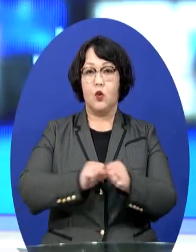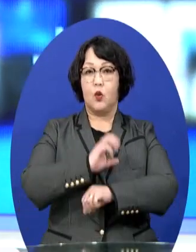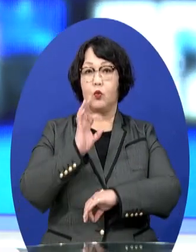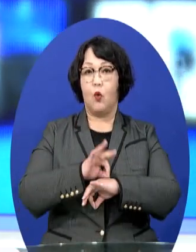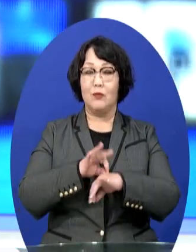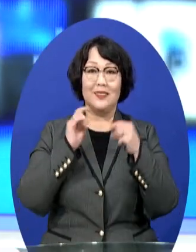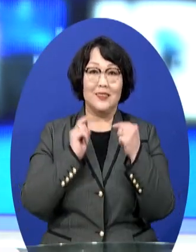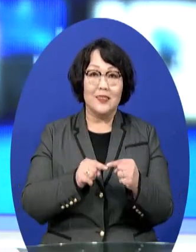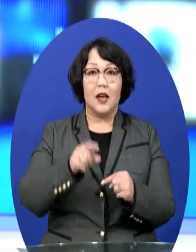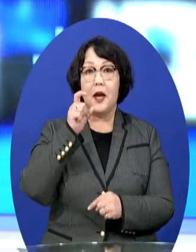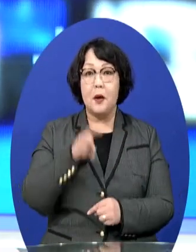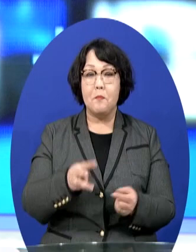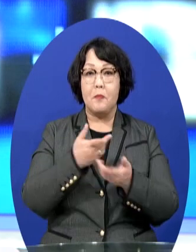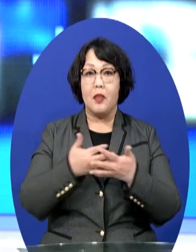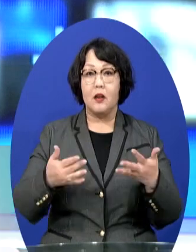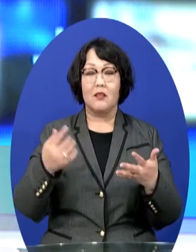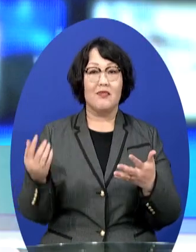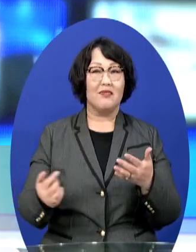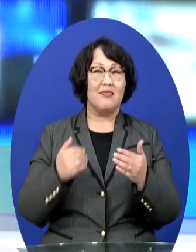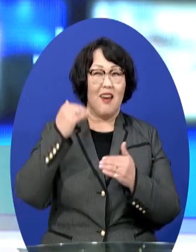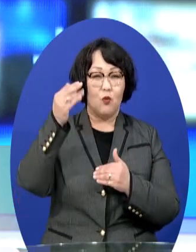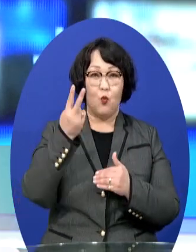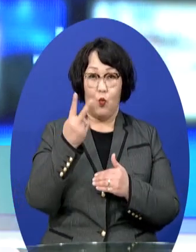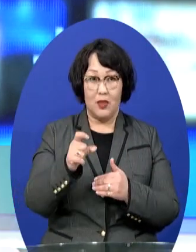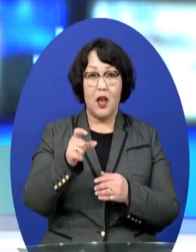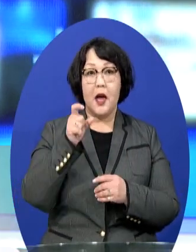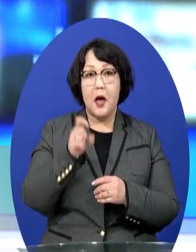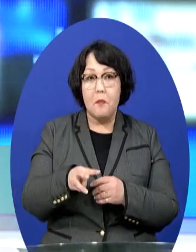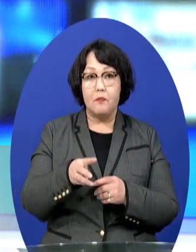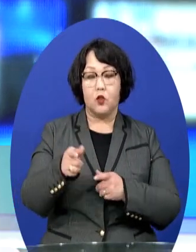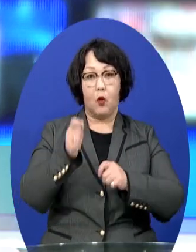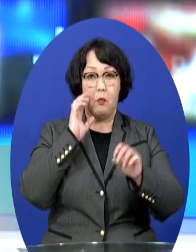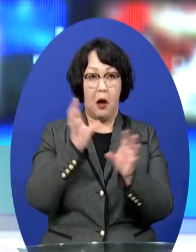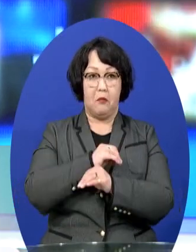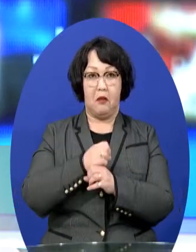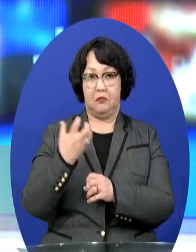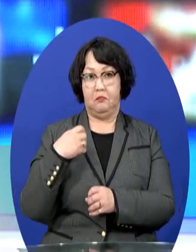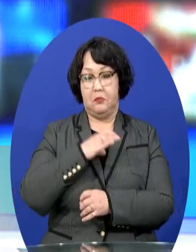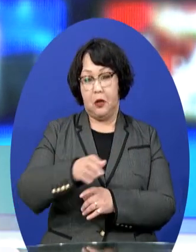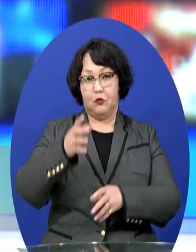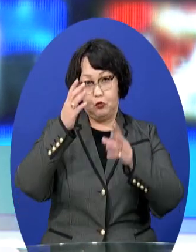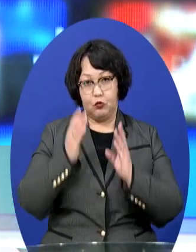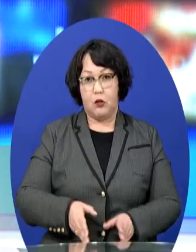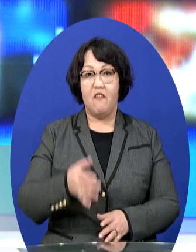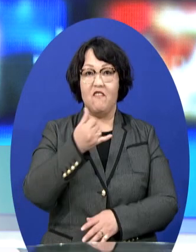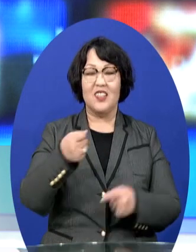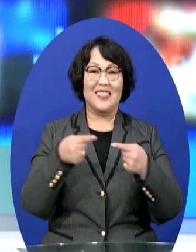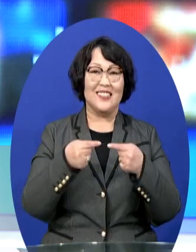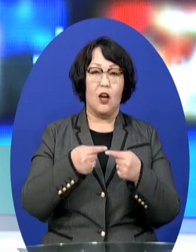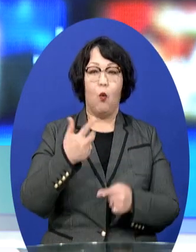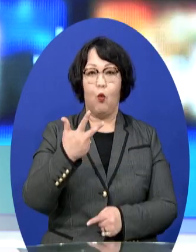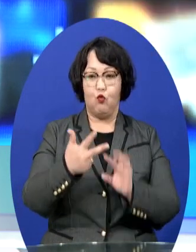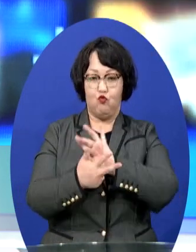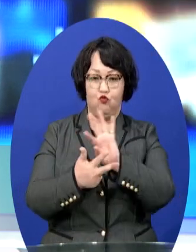Коронавирусны эсрэг хэрэглэх эмийн дээд үнийг эмнэлгийн хэрэгслийн хяналт зохицуулалтын газраас тогтоолоо. Вирусны эсрэг 3 төрлийн арбидол